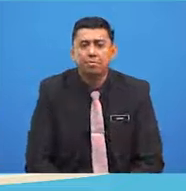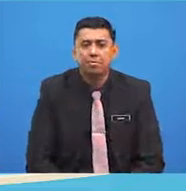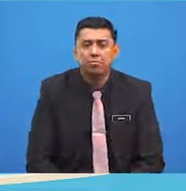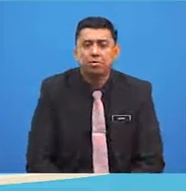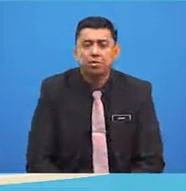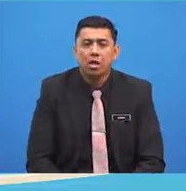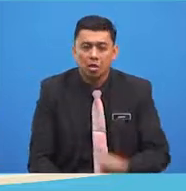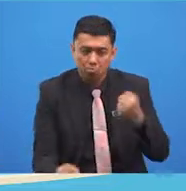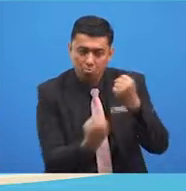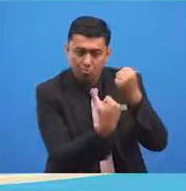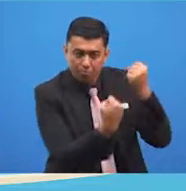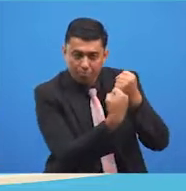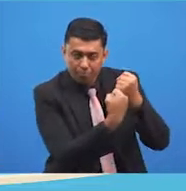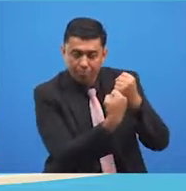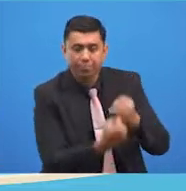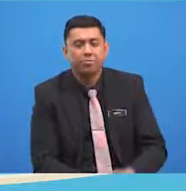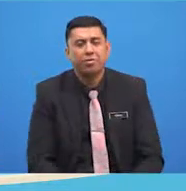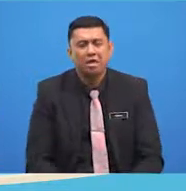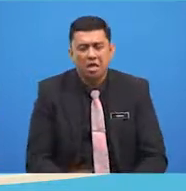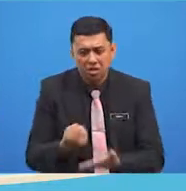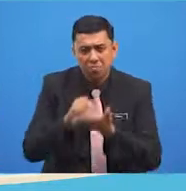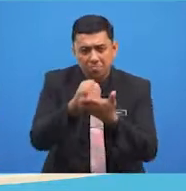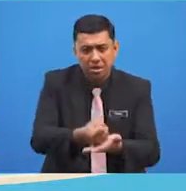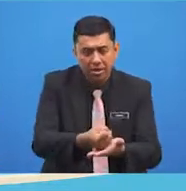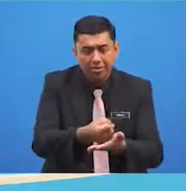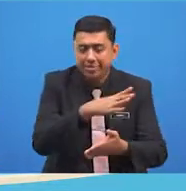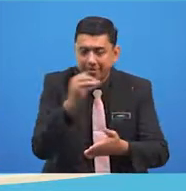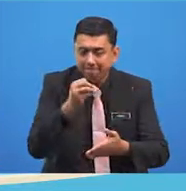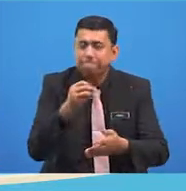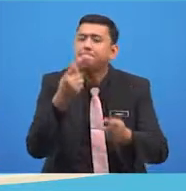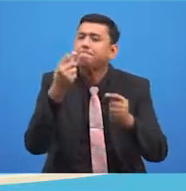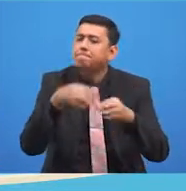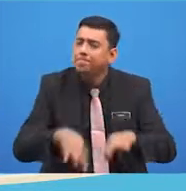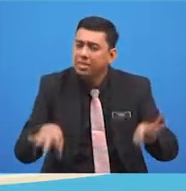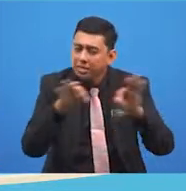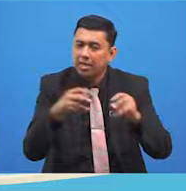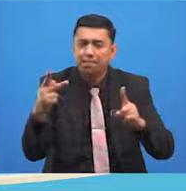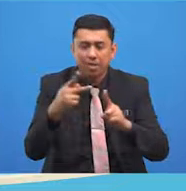memberikan sumbangan dan memainkan peranan penting kepada pembangunan negara.